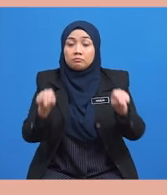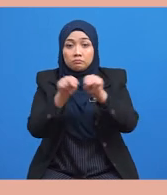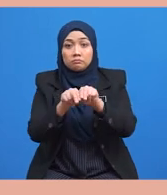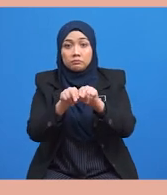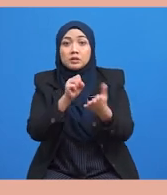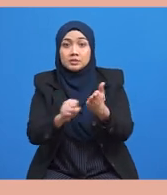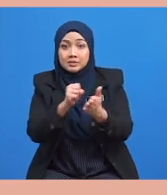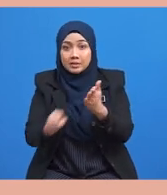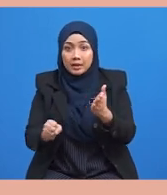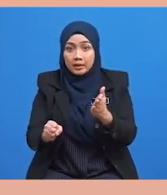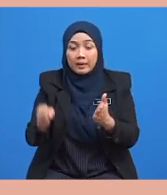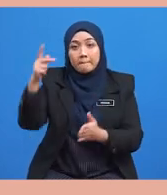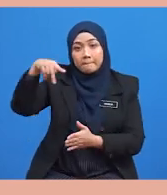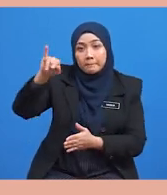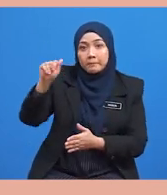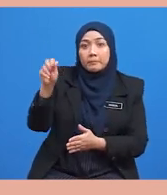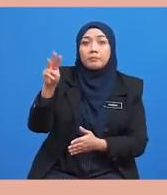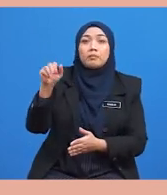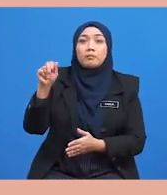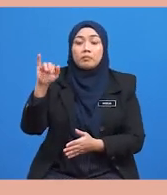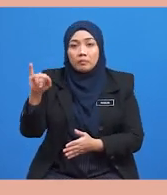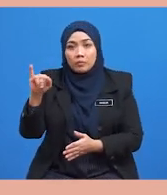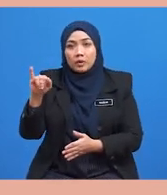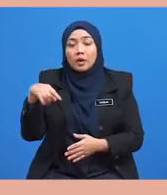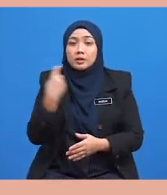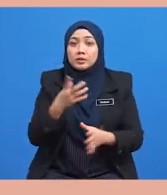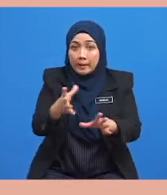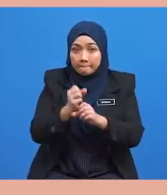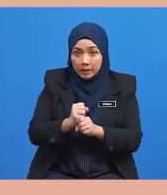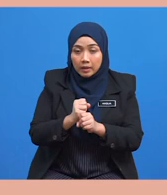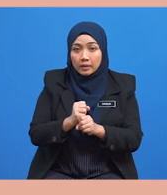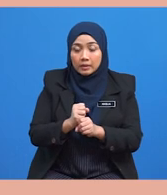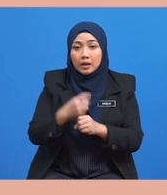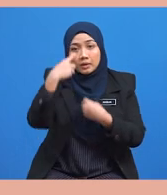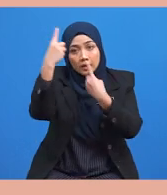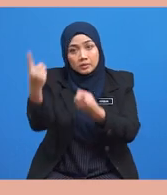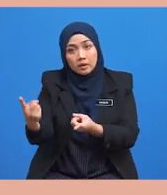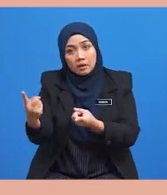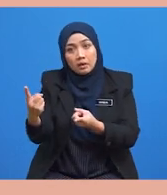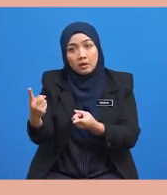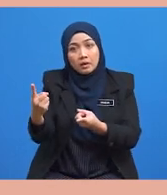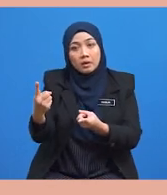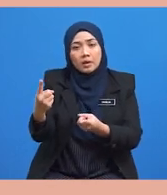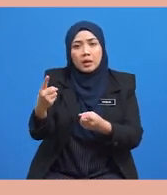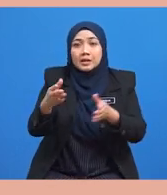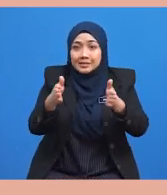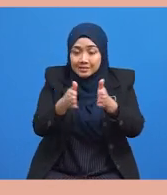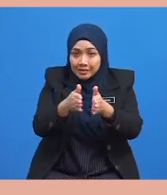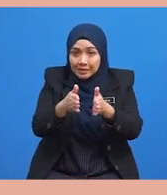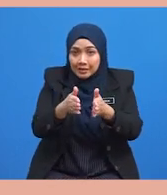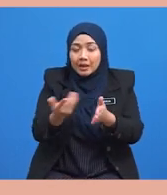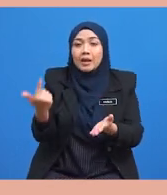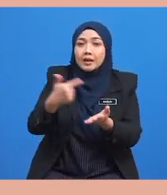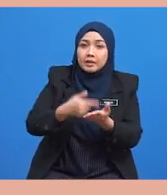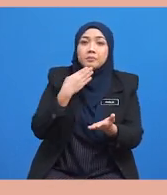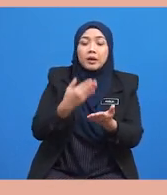sisihan piawai yang telah kita perolehi, data yang mempunyai sisihan piawai yang lebih kecil adalah lebih